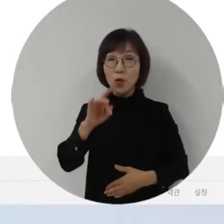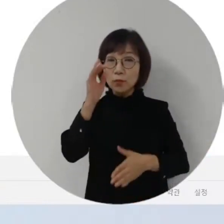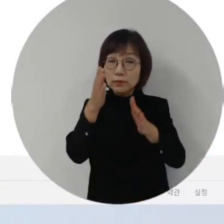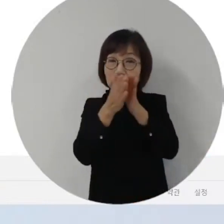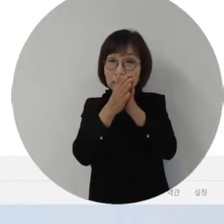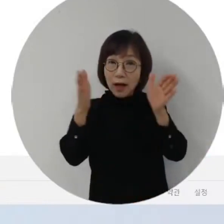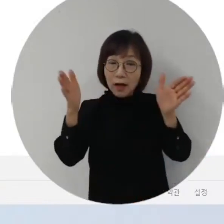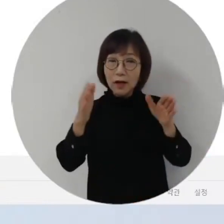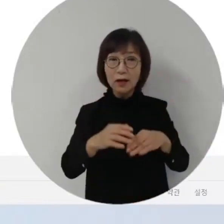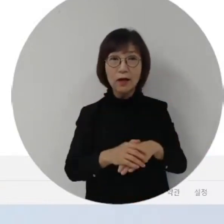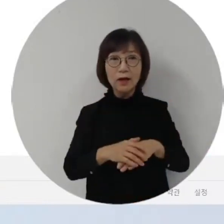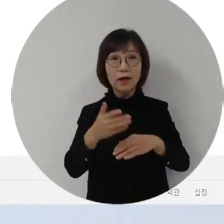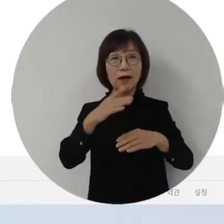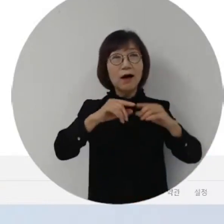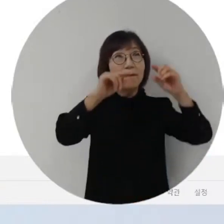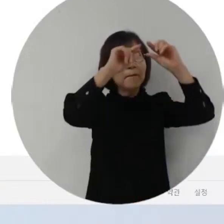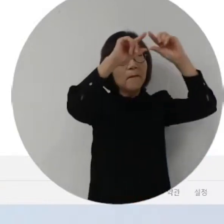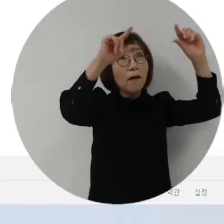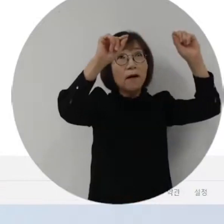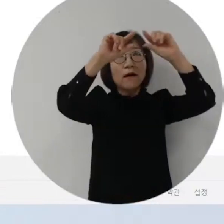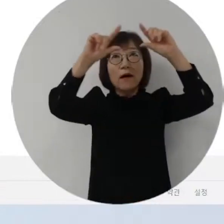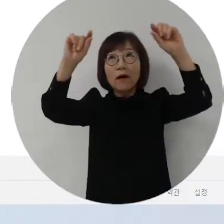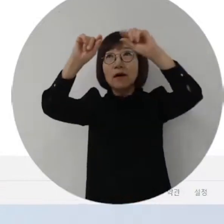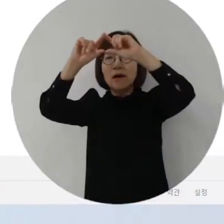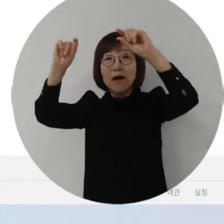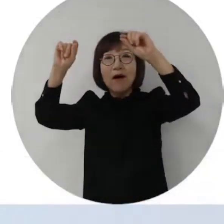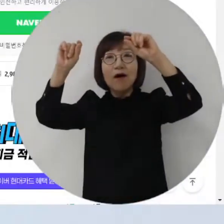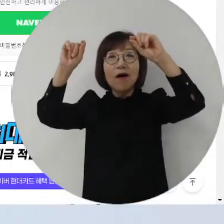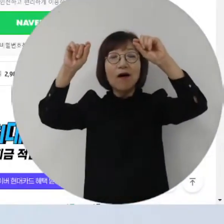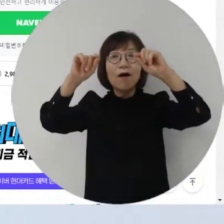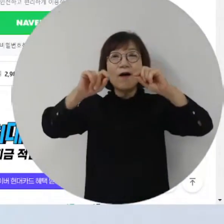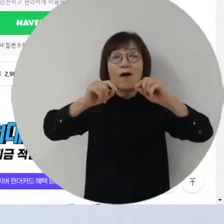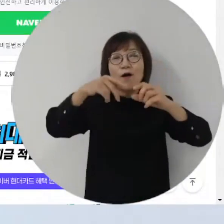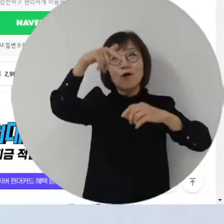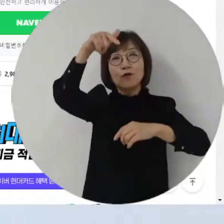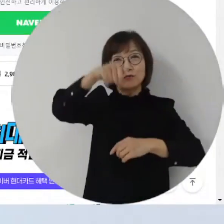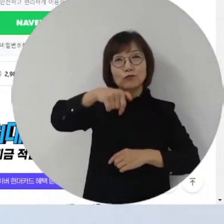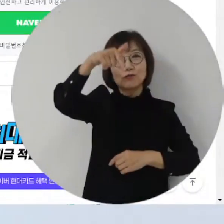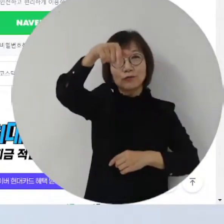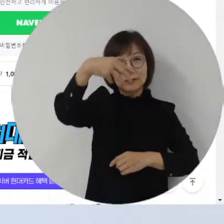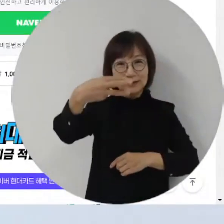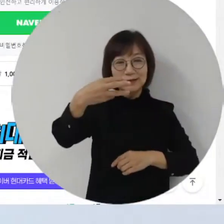합니다. 네이버 탭 오른쪽에 다음 탭도 떴어요.